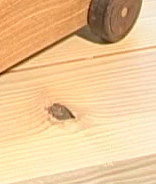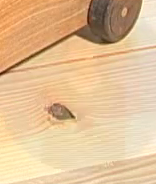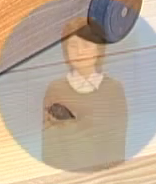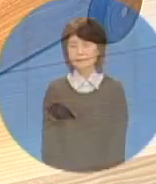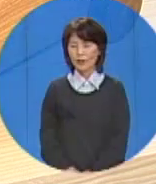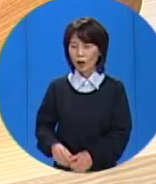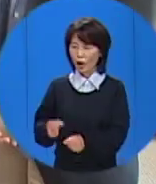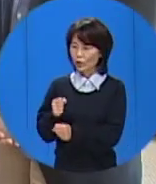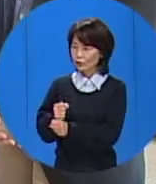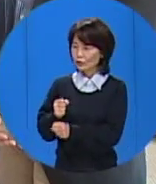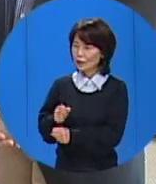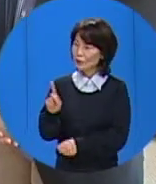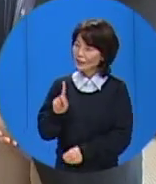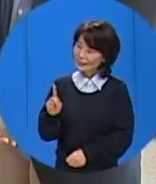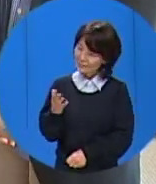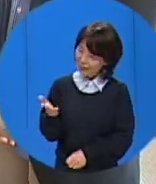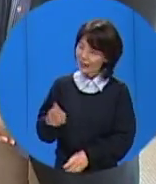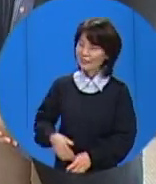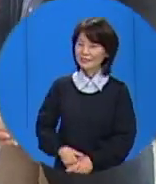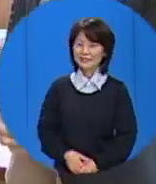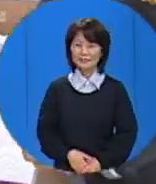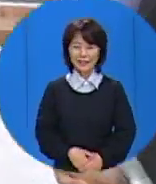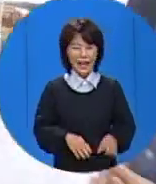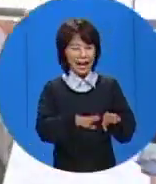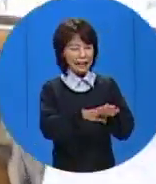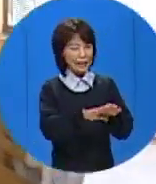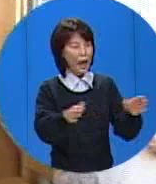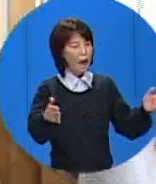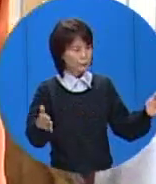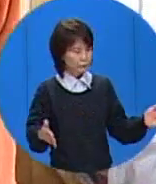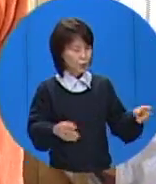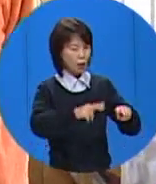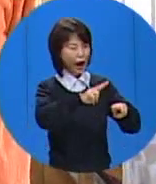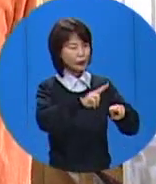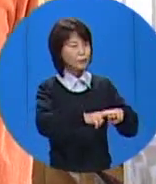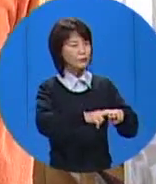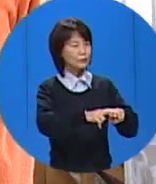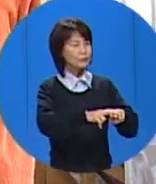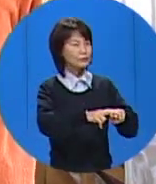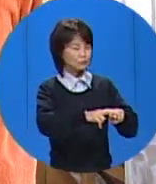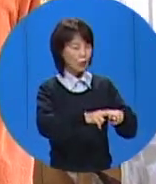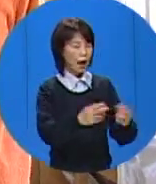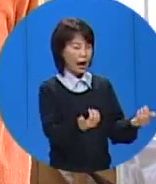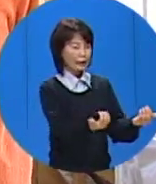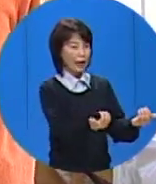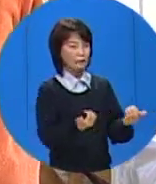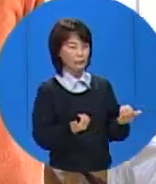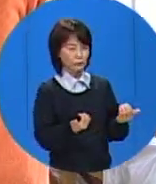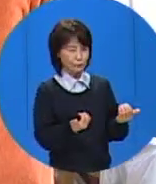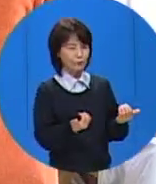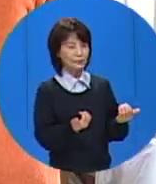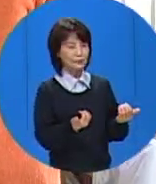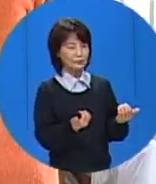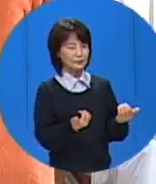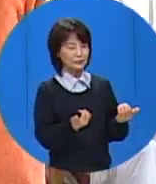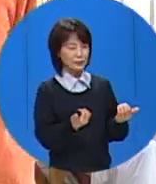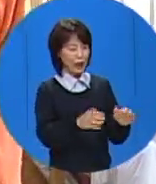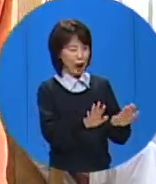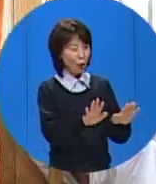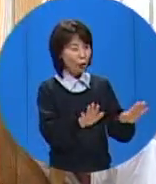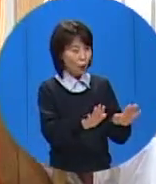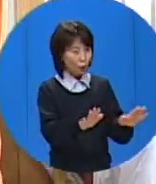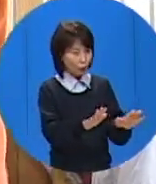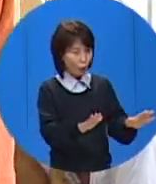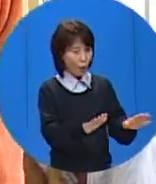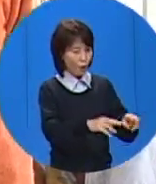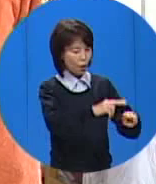こちらではどういうものを作っていらっしゃるんですか。 テーブルとか椅子のなどの、ね、家具、それから子どもさん